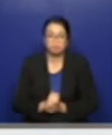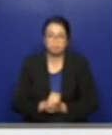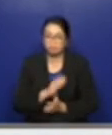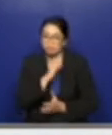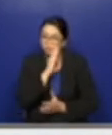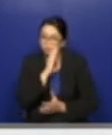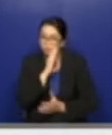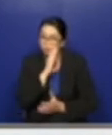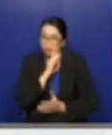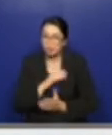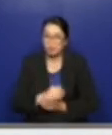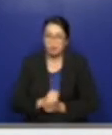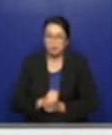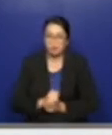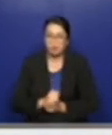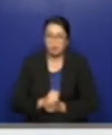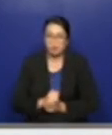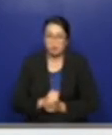นี้นะท่าน